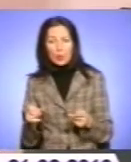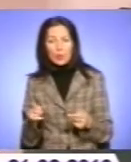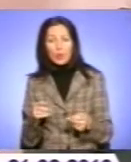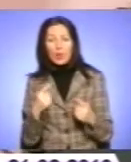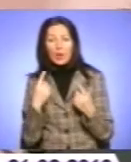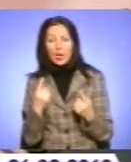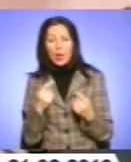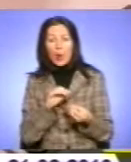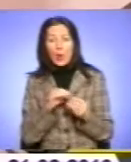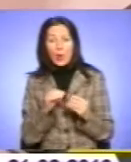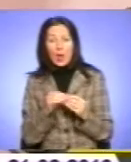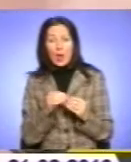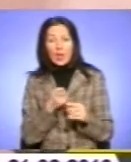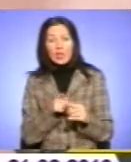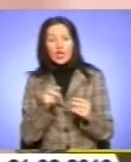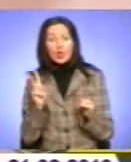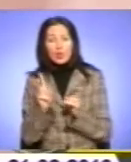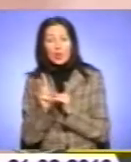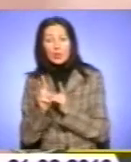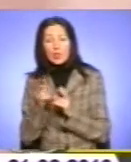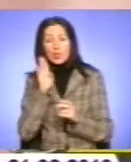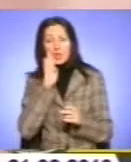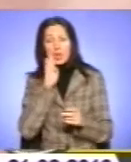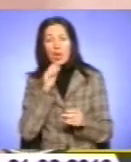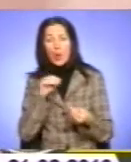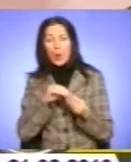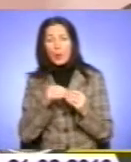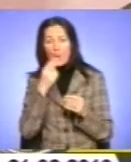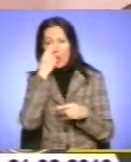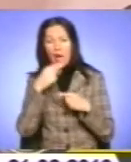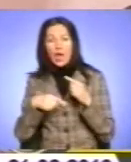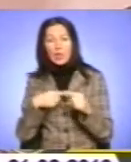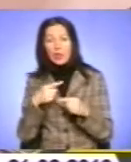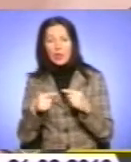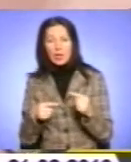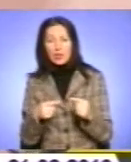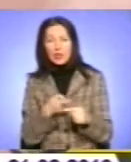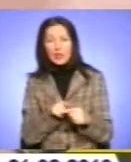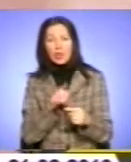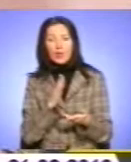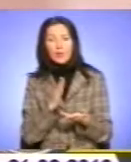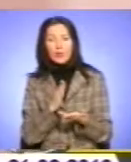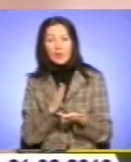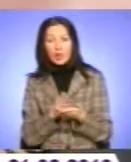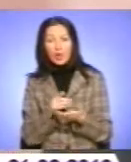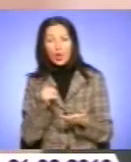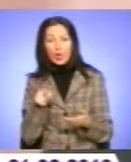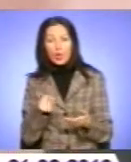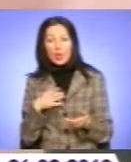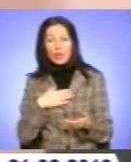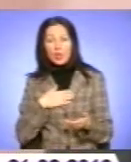стикаються, це є такі засуджені, які звертаються, проблеми адаптації, які прибувають сюди в нас, щоб